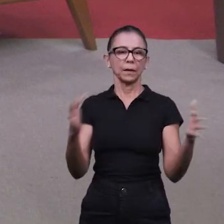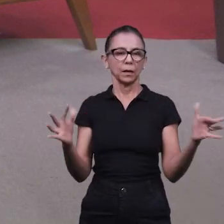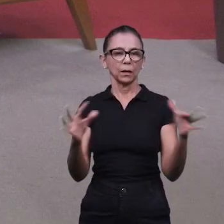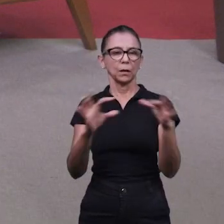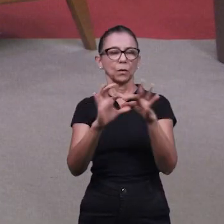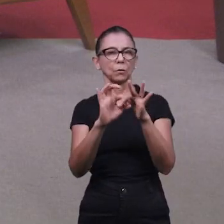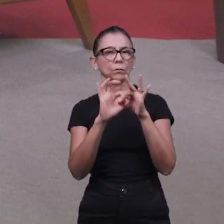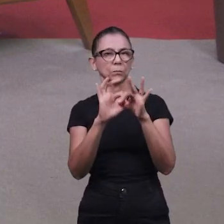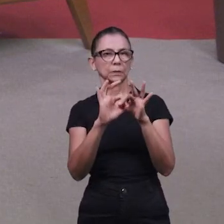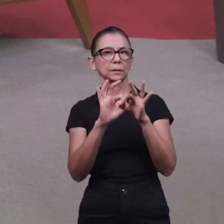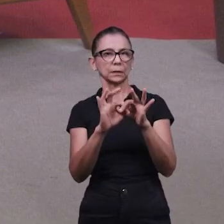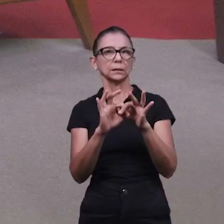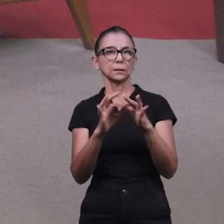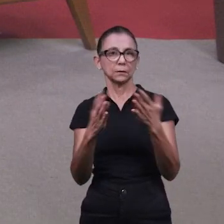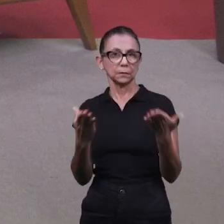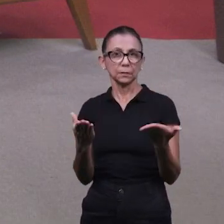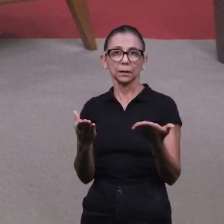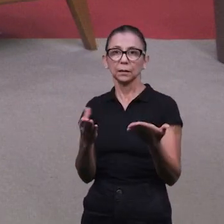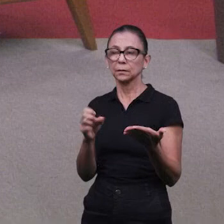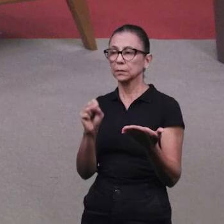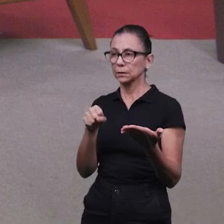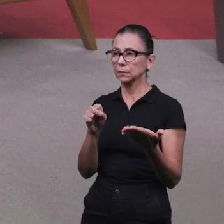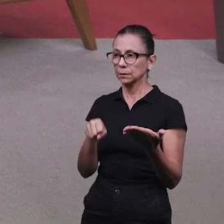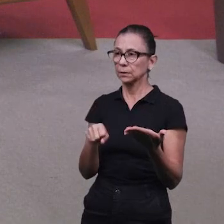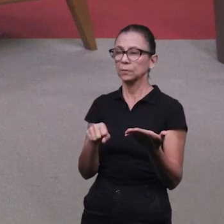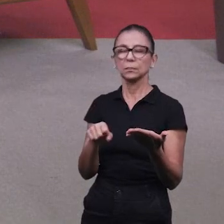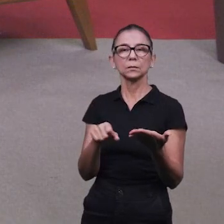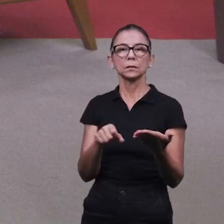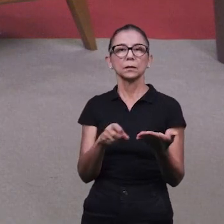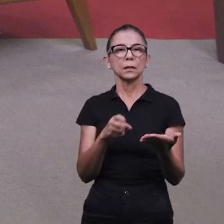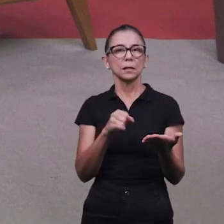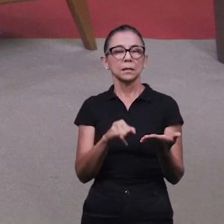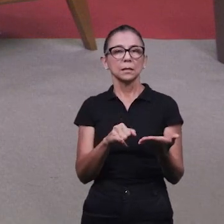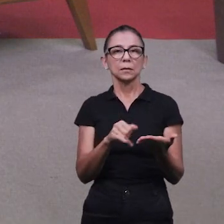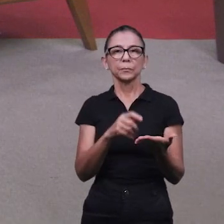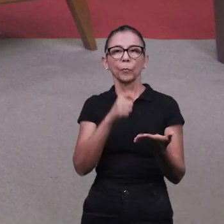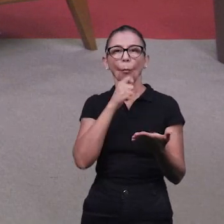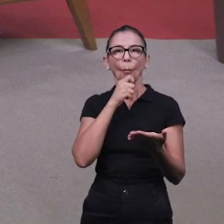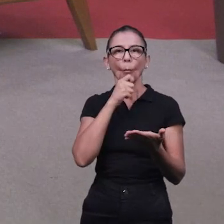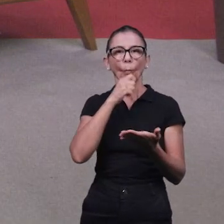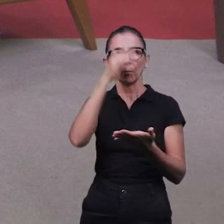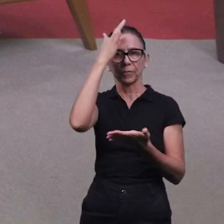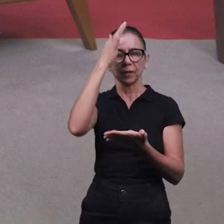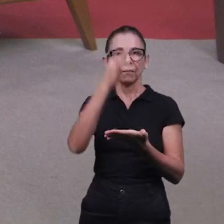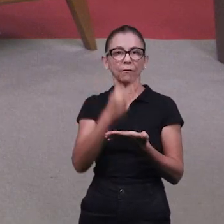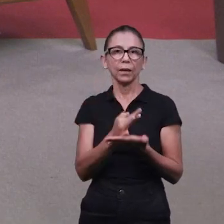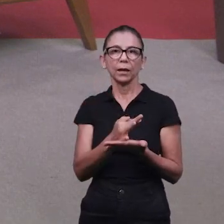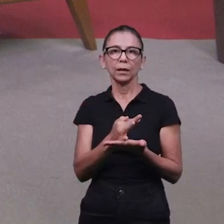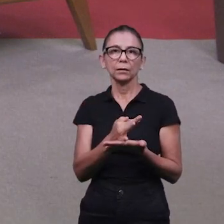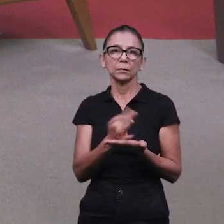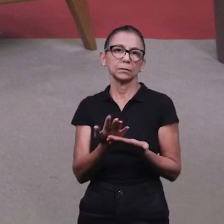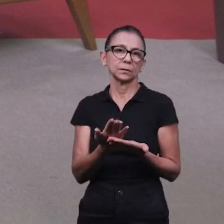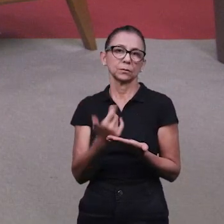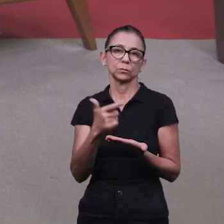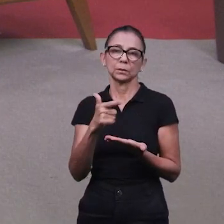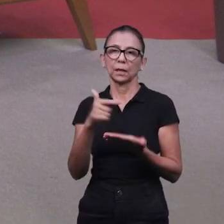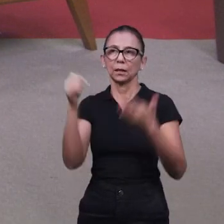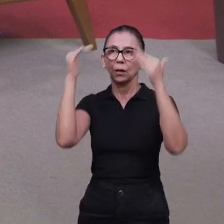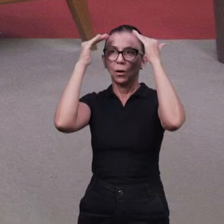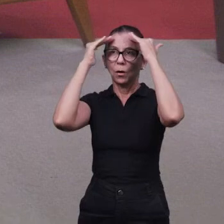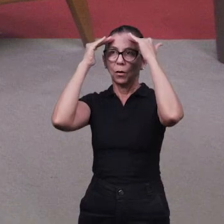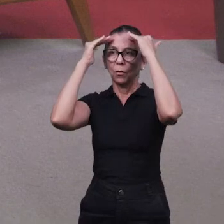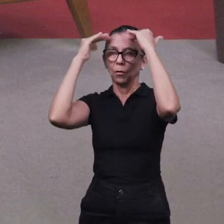exactement. Pourquoi? Parce que s'il n'a pas la foi, il n'a pas l'obéissance. Il n'a